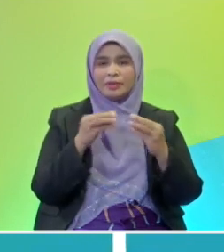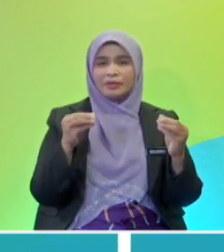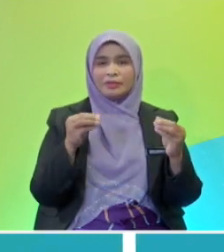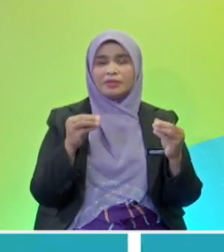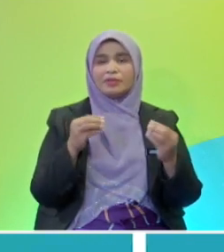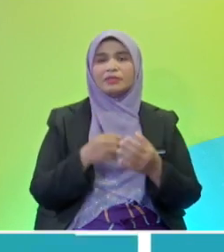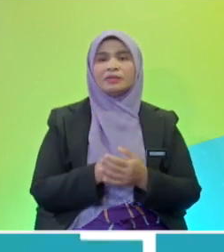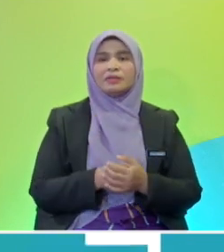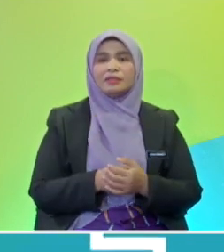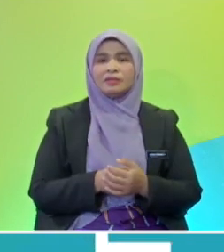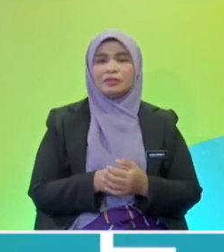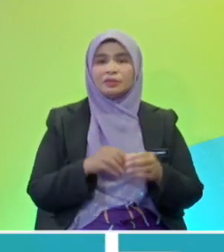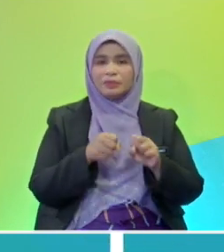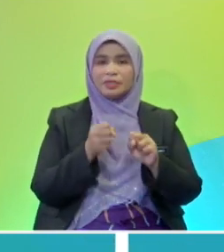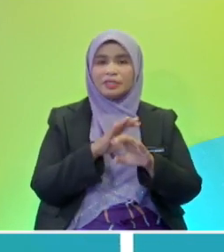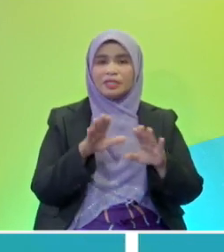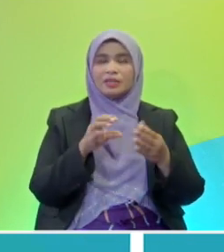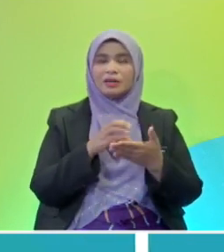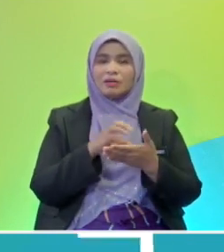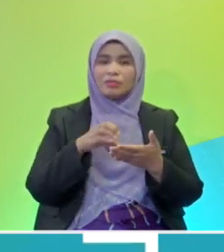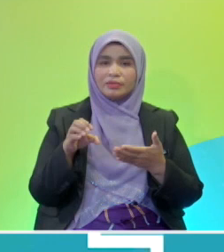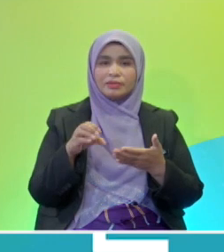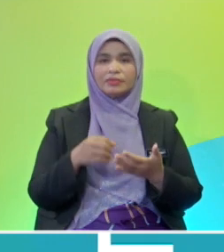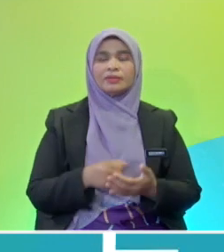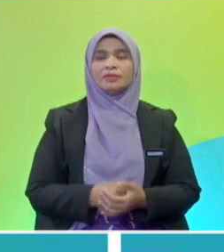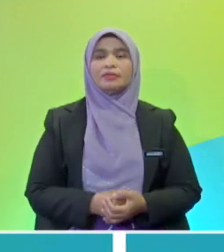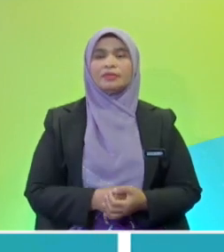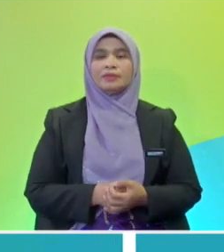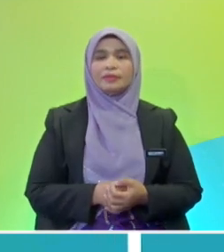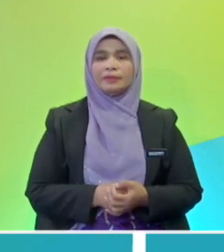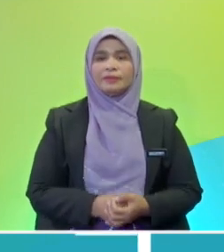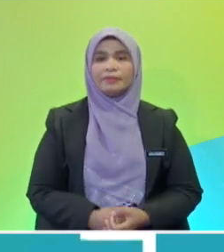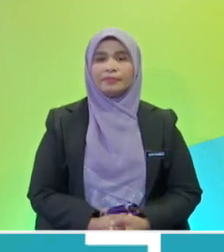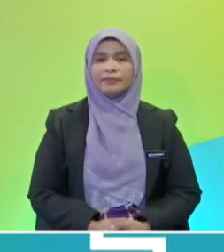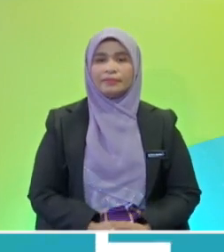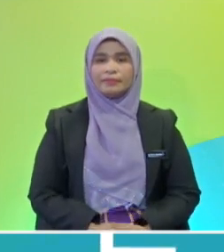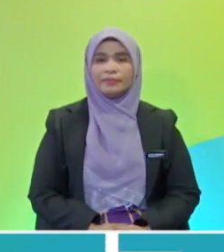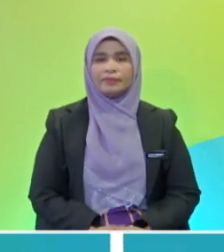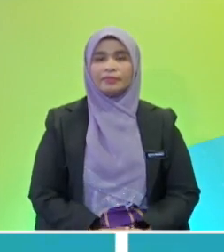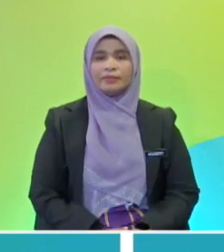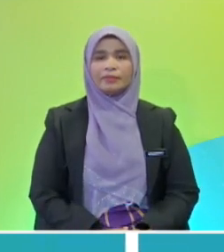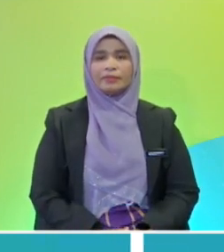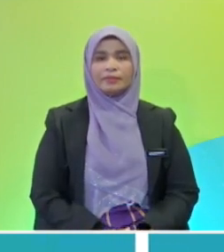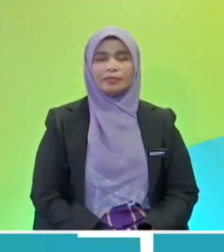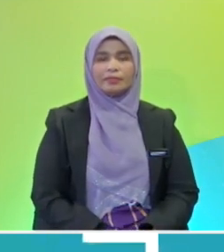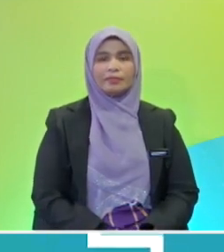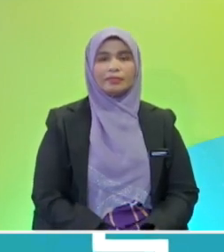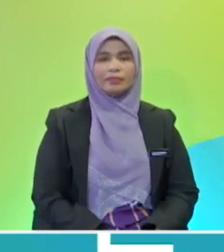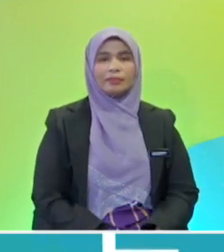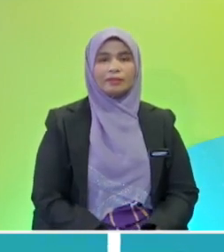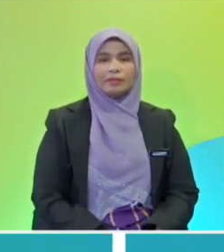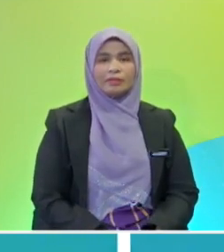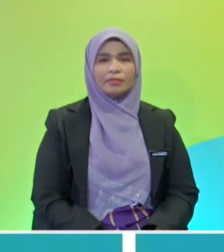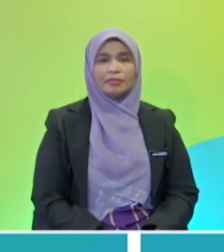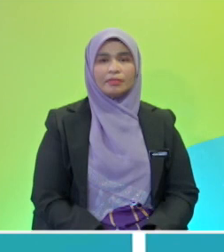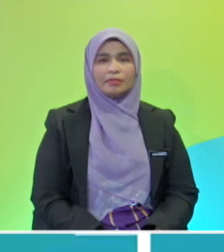kem sebnya ni satu satu Line macam ni a Mira H okey macam Cikgu buat tuulah saya ada kesilapan sikit